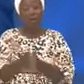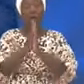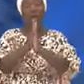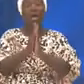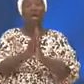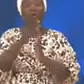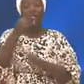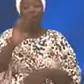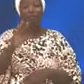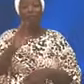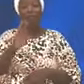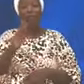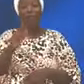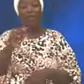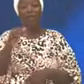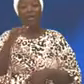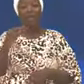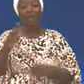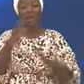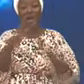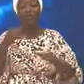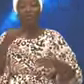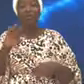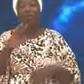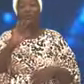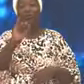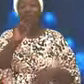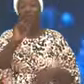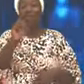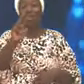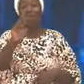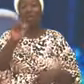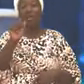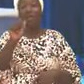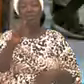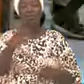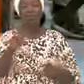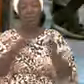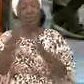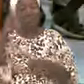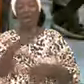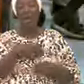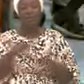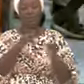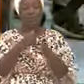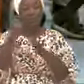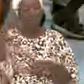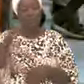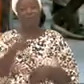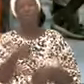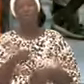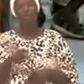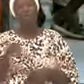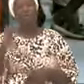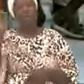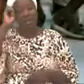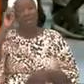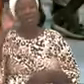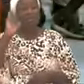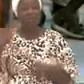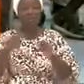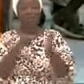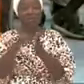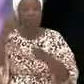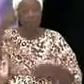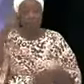réfléchit pas la maison d'israël voici ce que je ferai pour eux il le fera pour thouars jeudi le fera